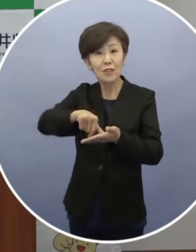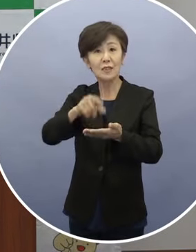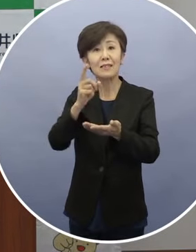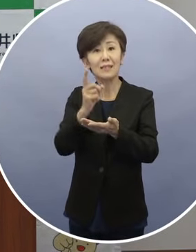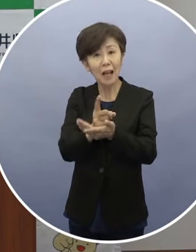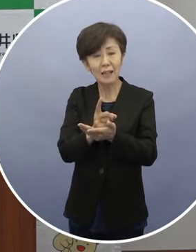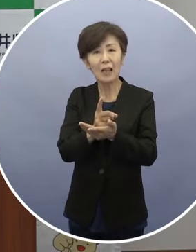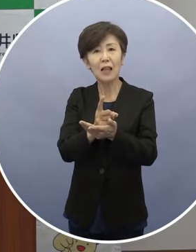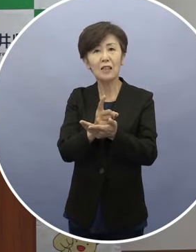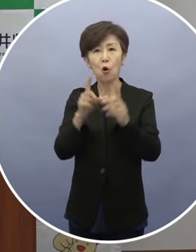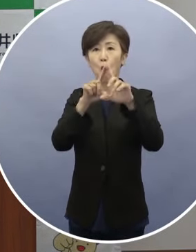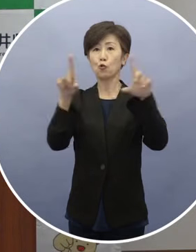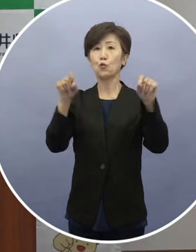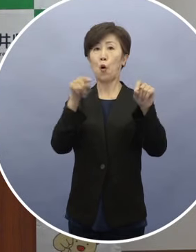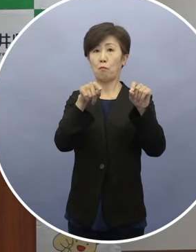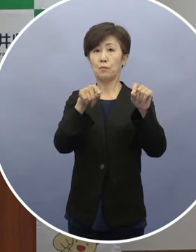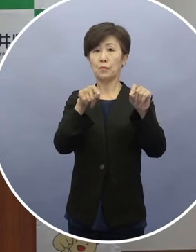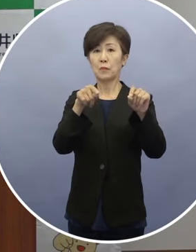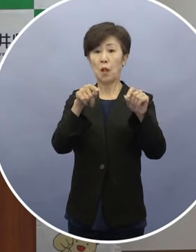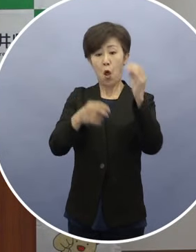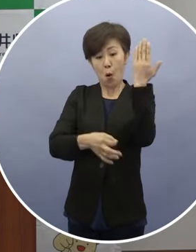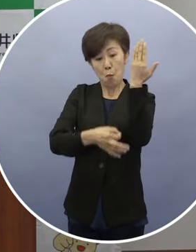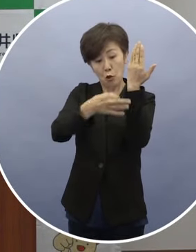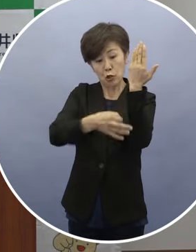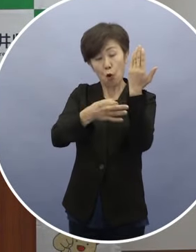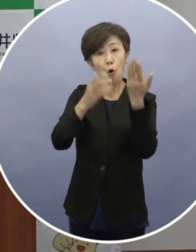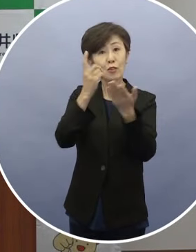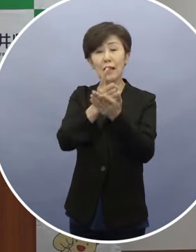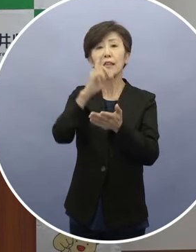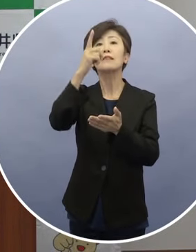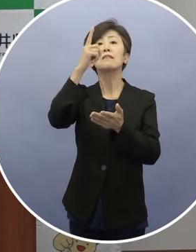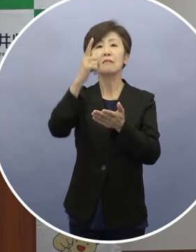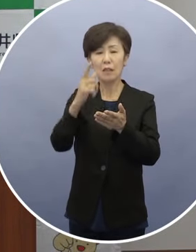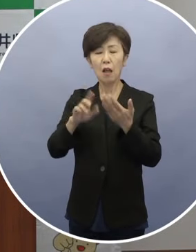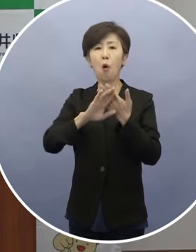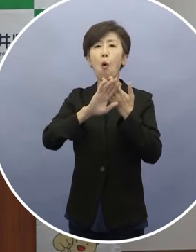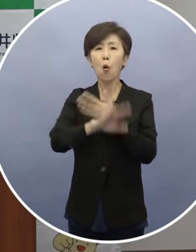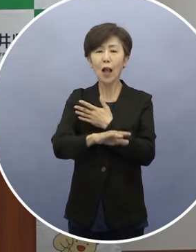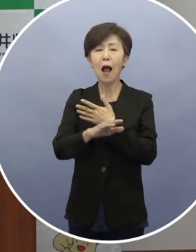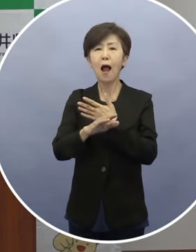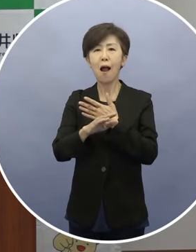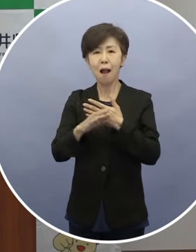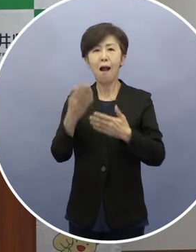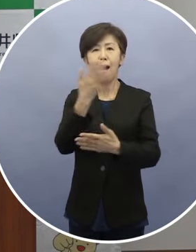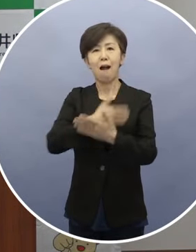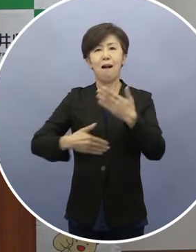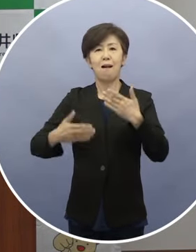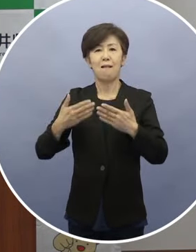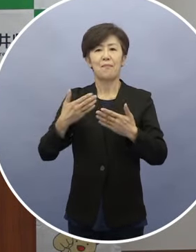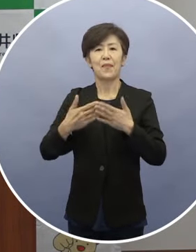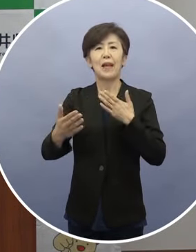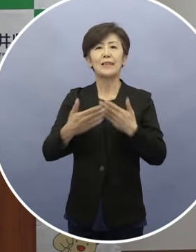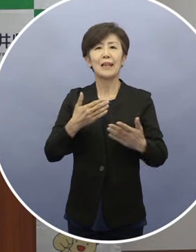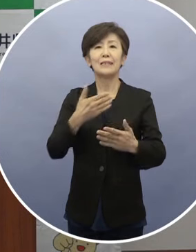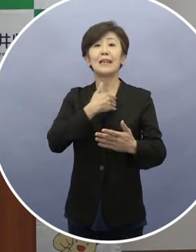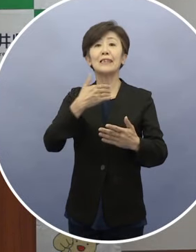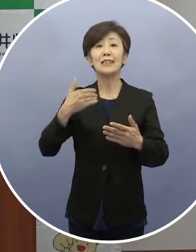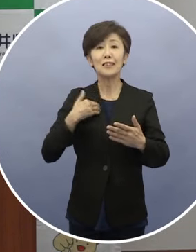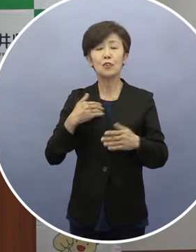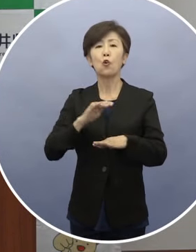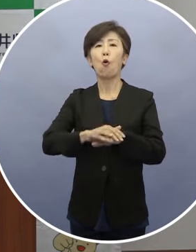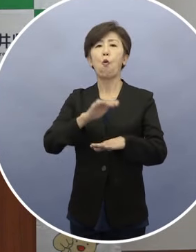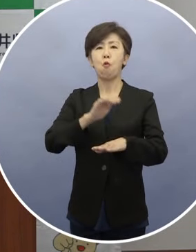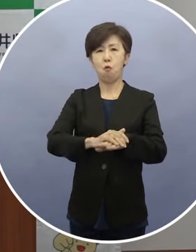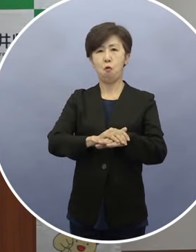で、単にポイントだけではなくて、特別な体験ができるとか、裏メニューがあるとか、こういうことにも